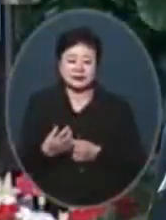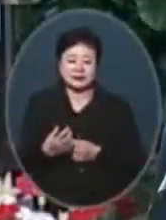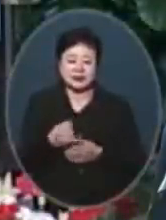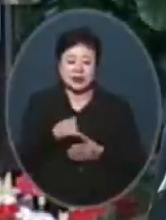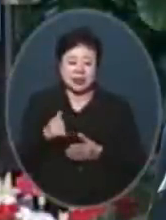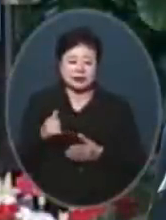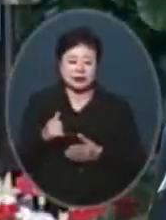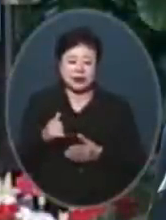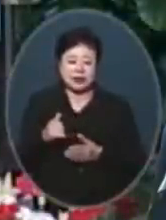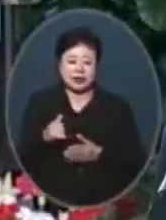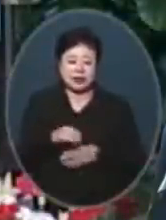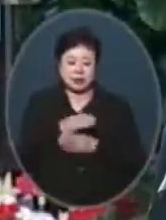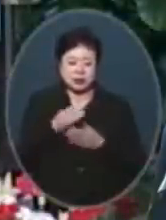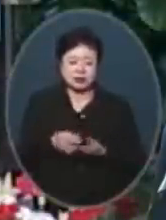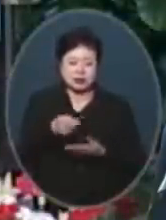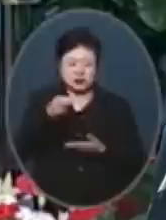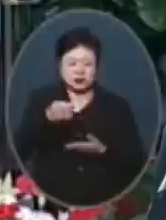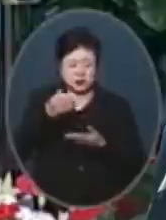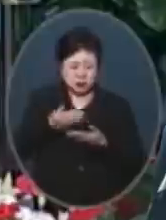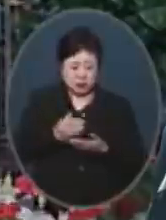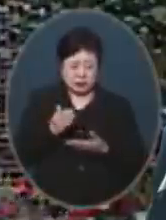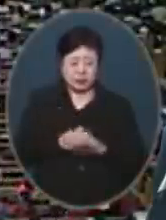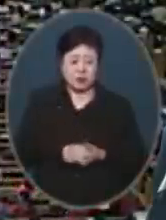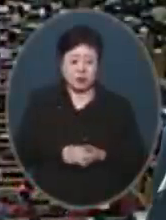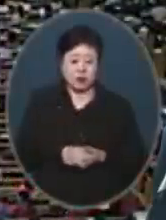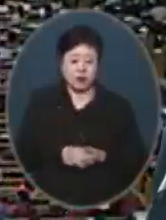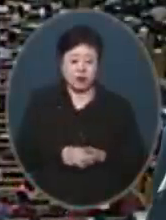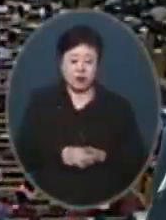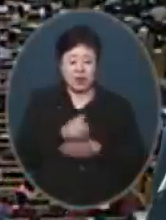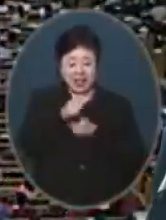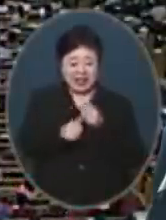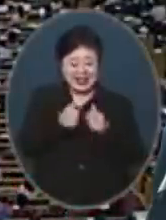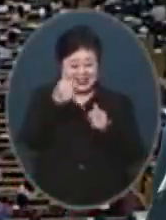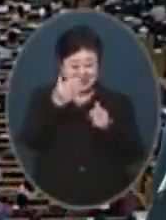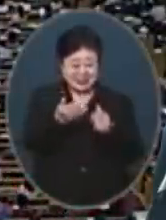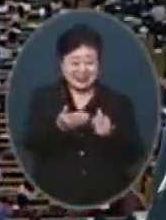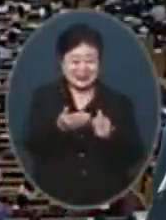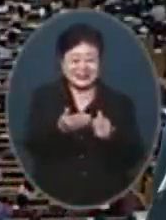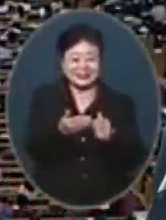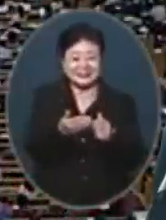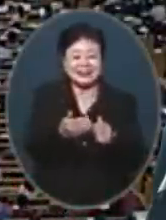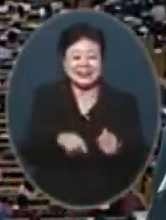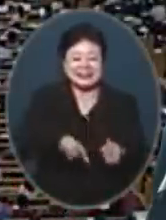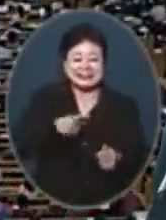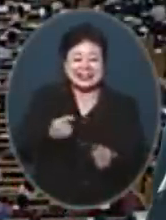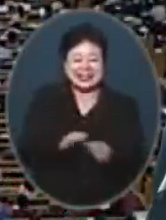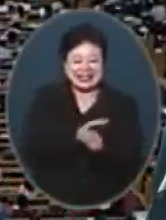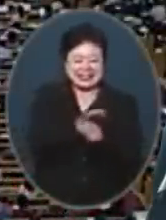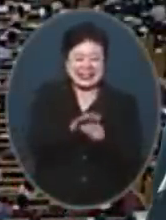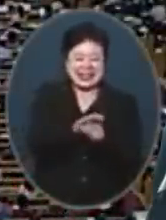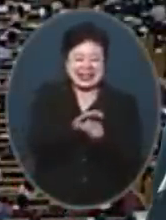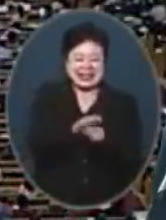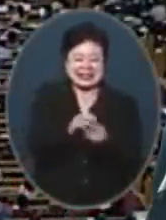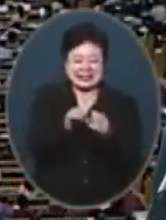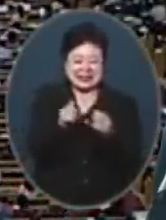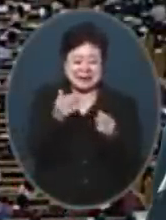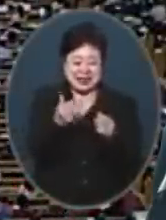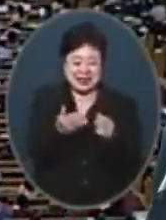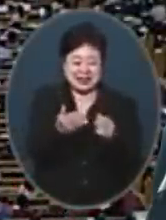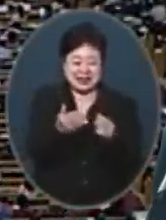가축과 재물을 크게 얻었습니다. 하나님께서는 자기가 사랑하는 자들에게